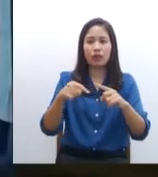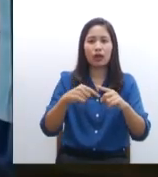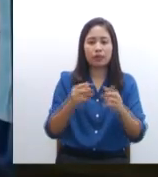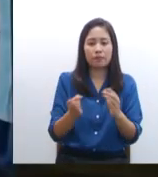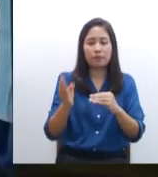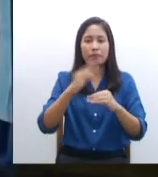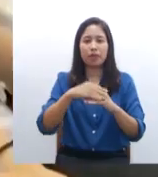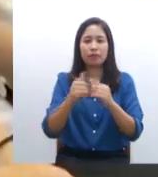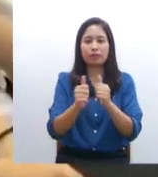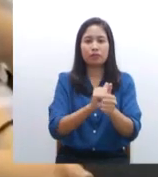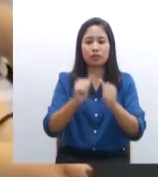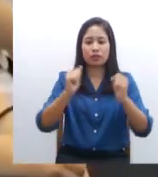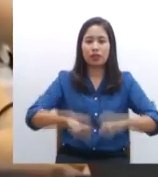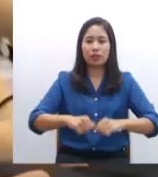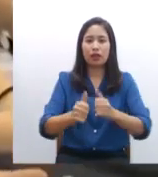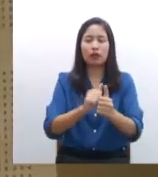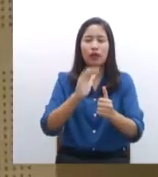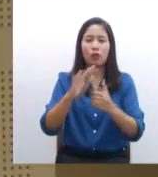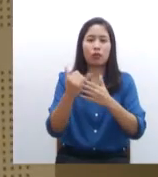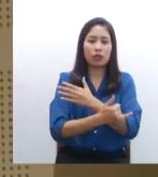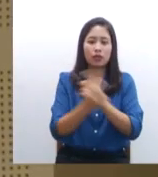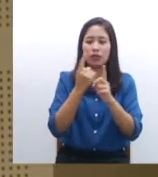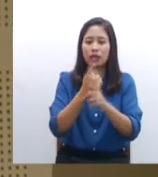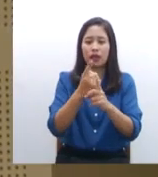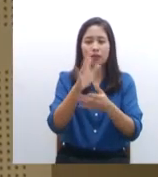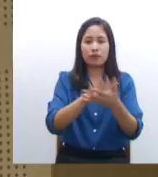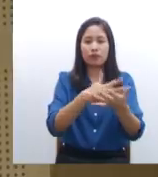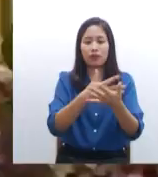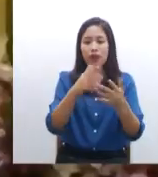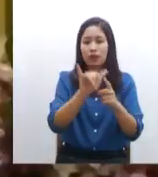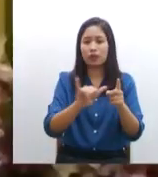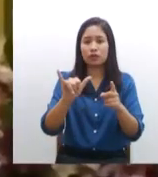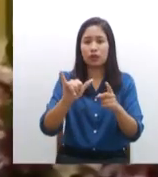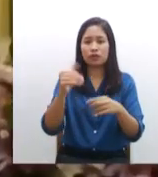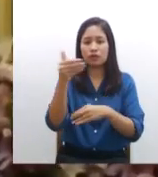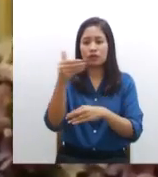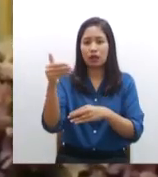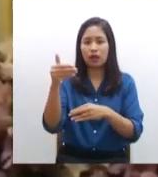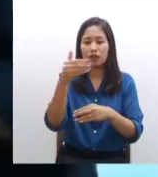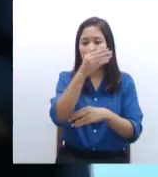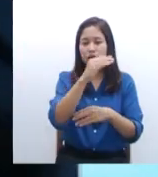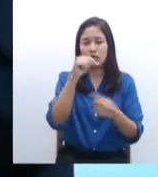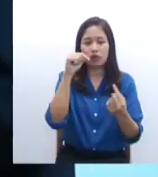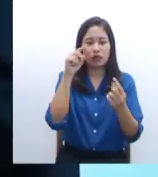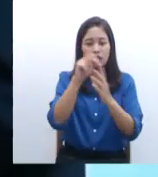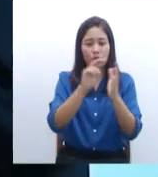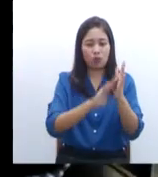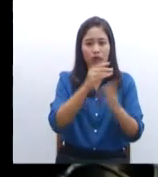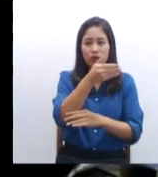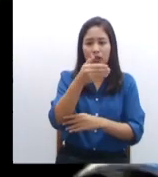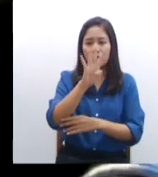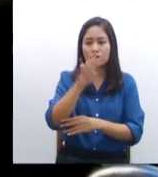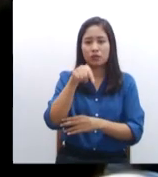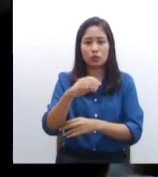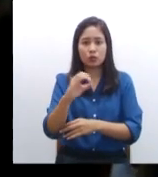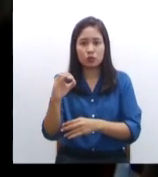ถการแข่งขันของประเทศตามยุทธศาสตร์ชาติ20ปีและนโยบายไทยแลนด์ 4.0 ดังนั้นจึงมีการก